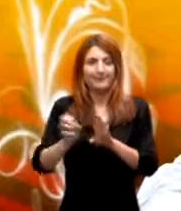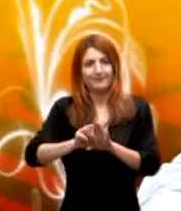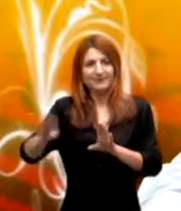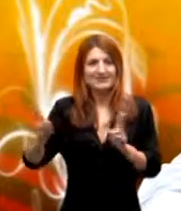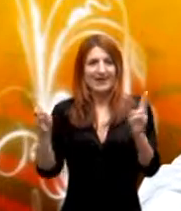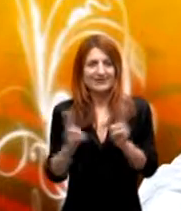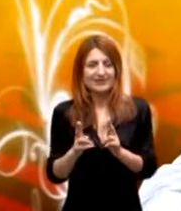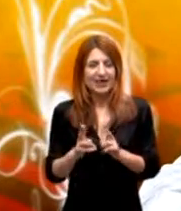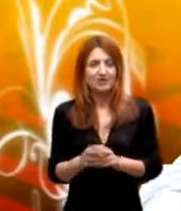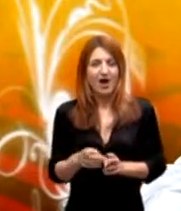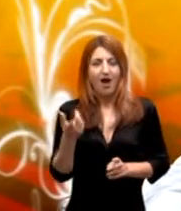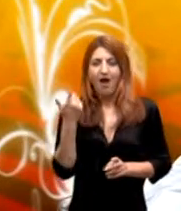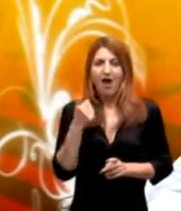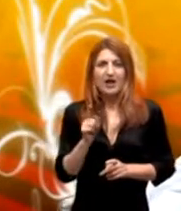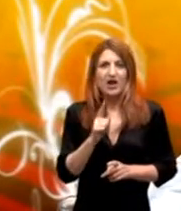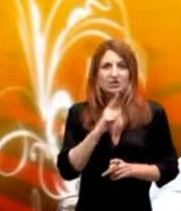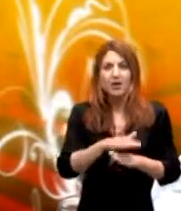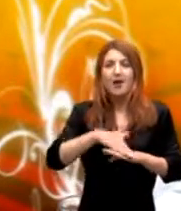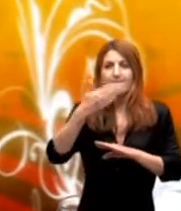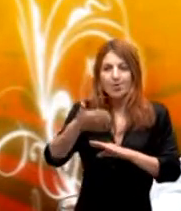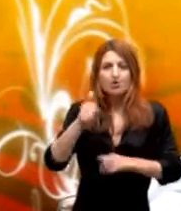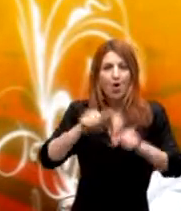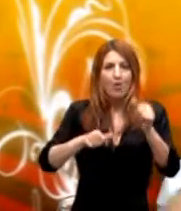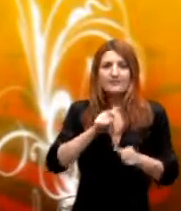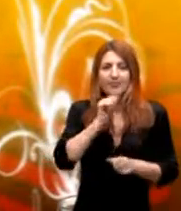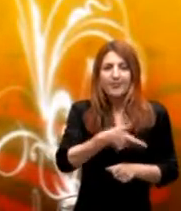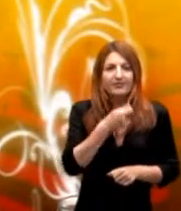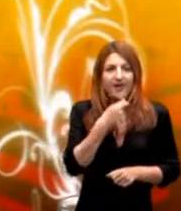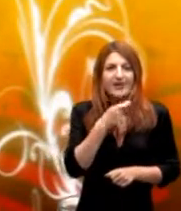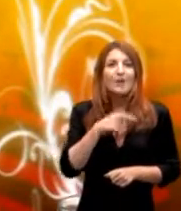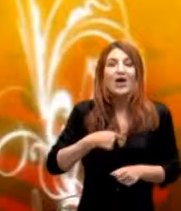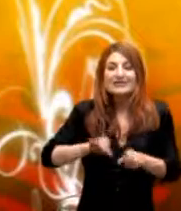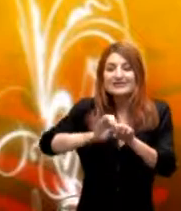njemu ne date zapravo nakon te operacije jest. Nego je to kemija, ta